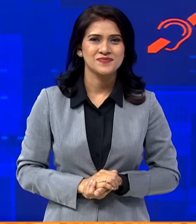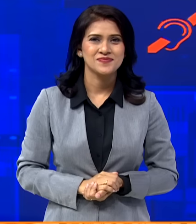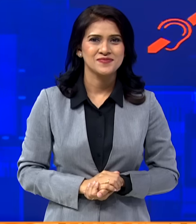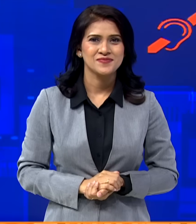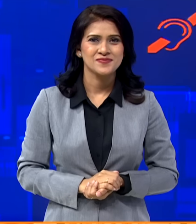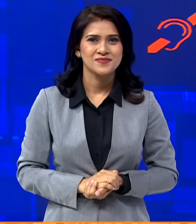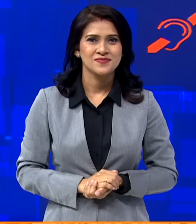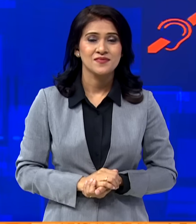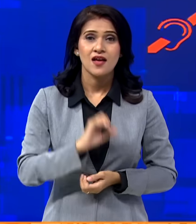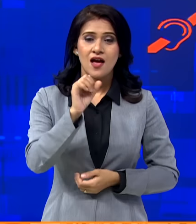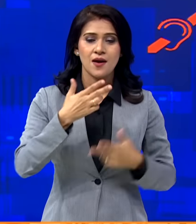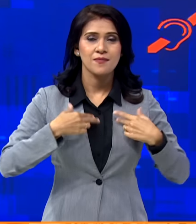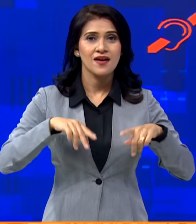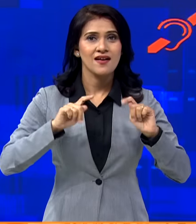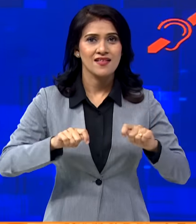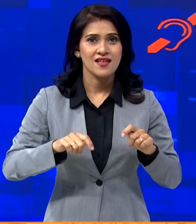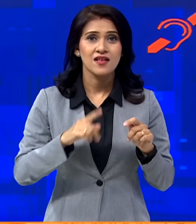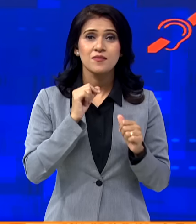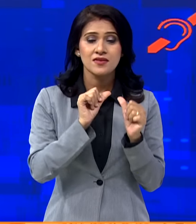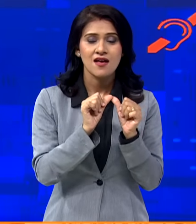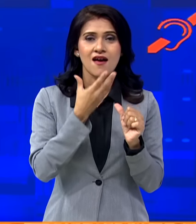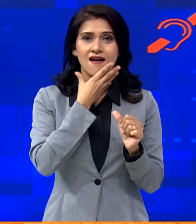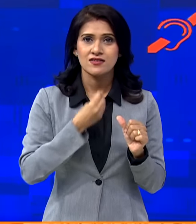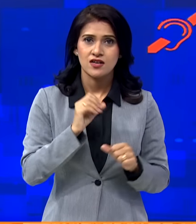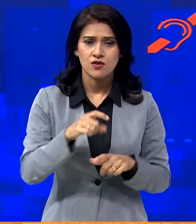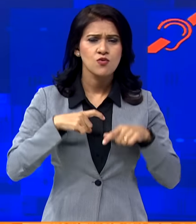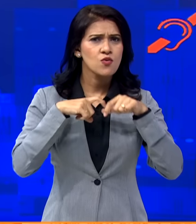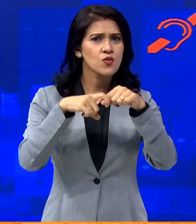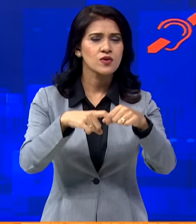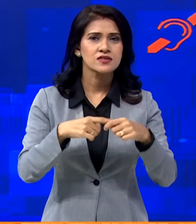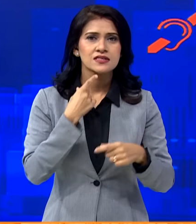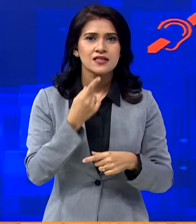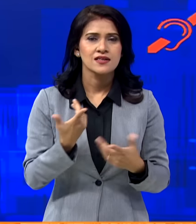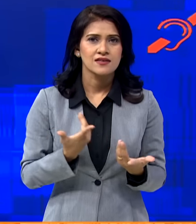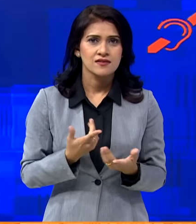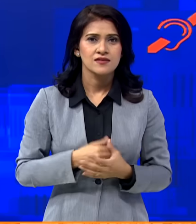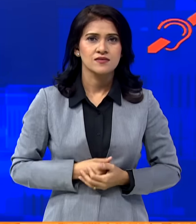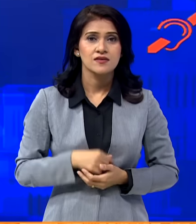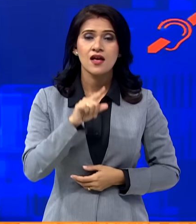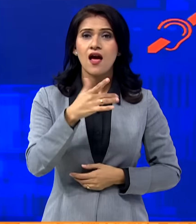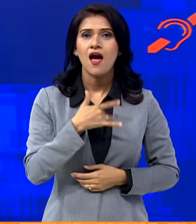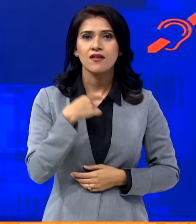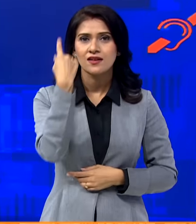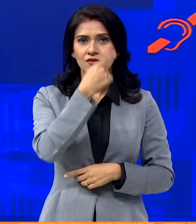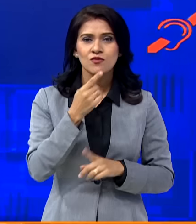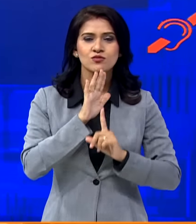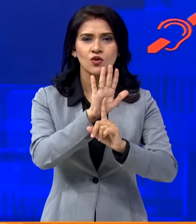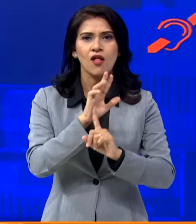आपकी अदालत में आचार्य प्रमोद कृष्णम पर आरोप है कि ये बहरूपिया